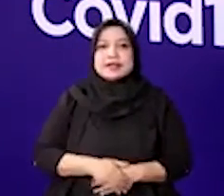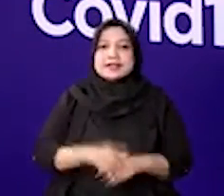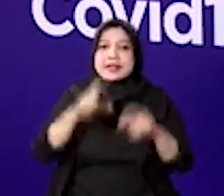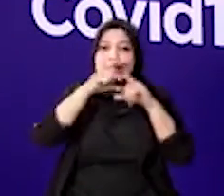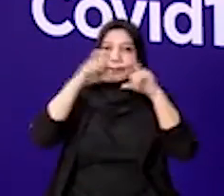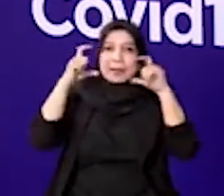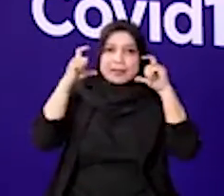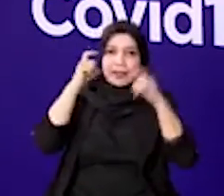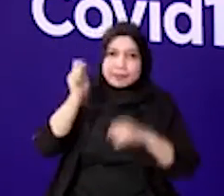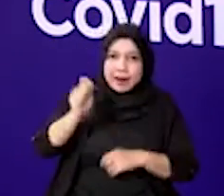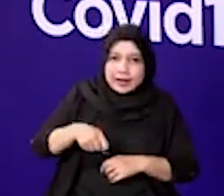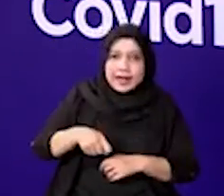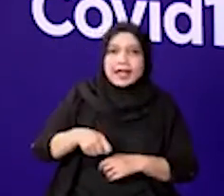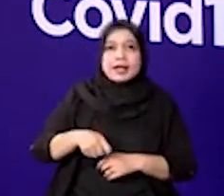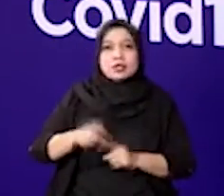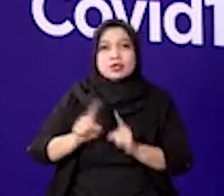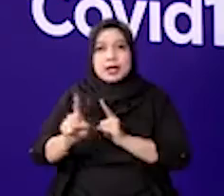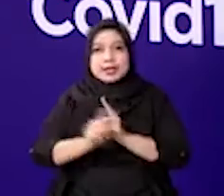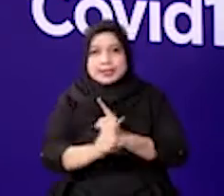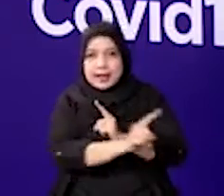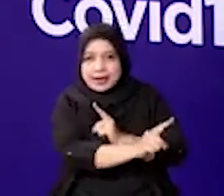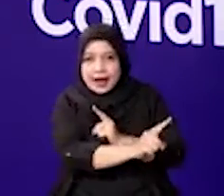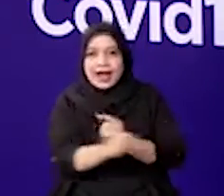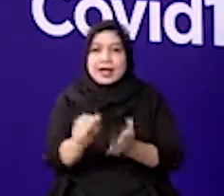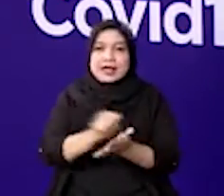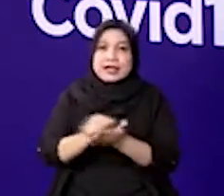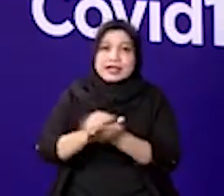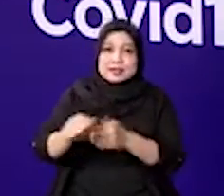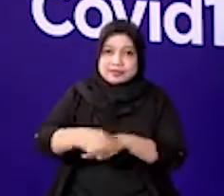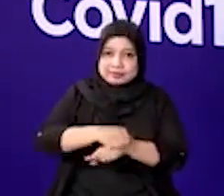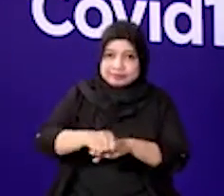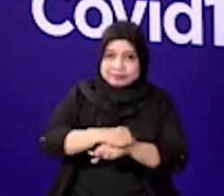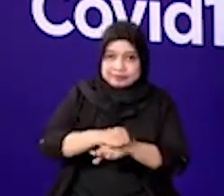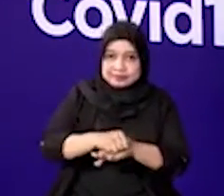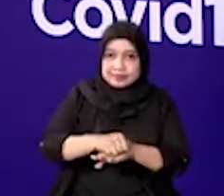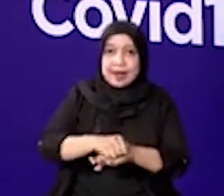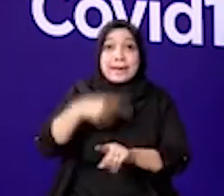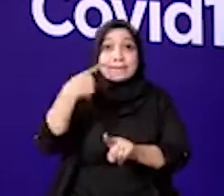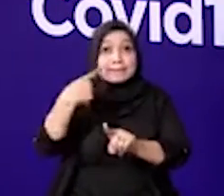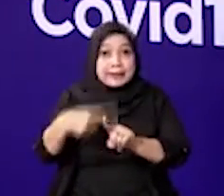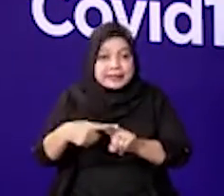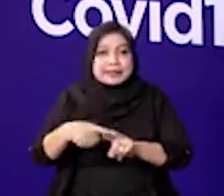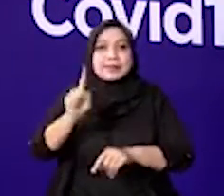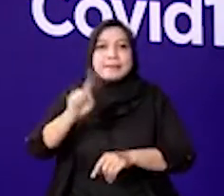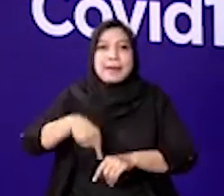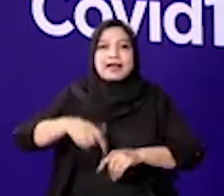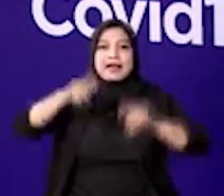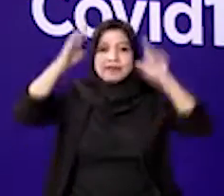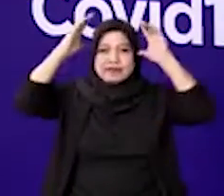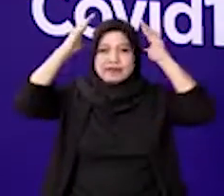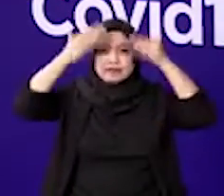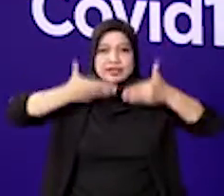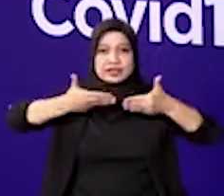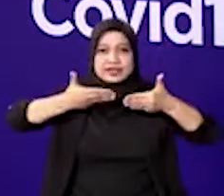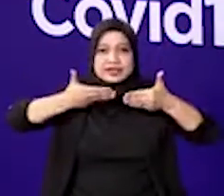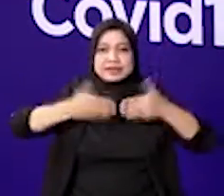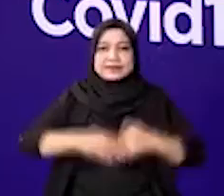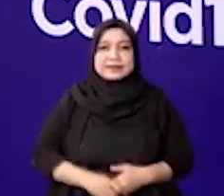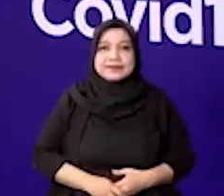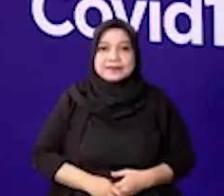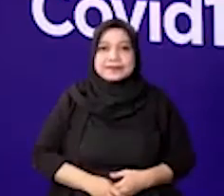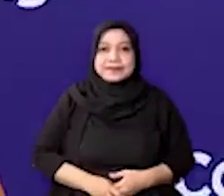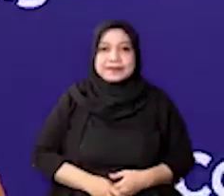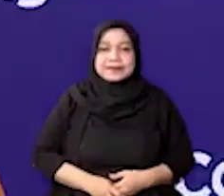ditambah dengan pakai face Shield begitu faeld I kira-kira begitu H Jadi sebenarnya ada beberapa hal yang bisa dilakukan meskipun